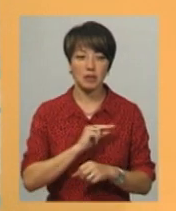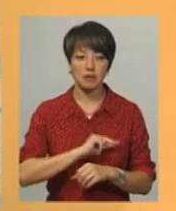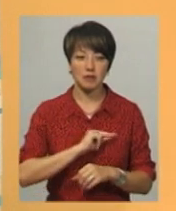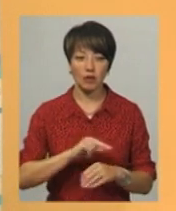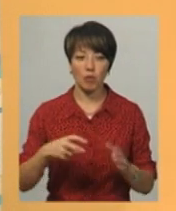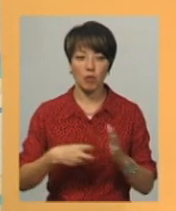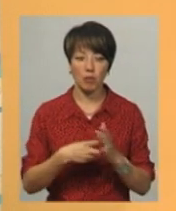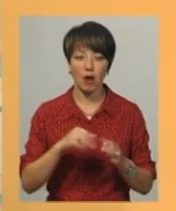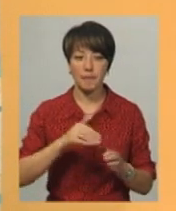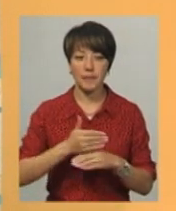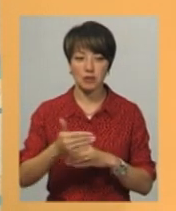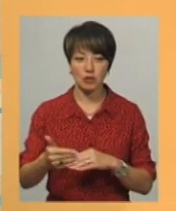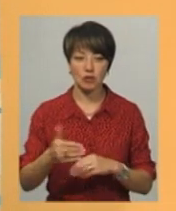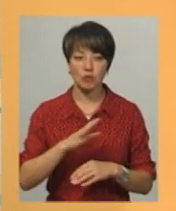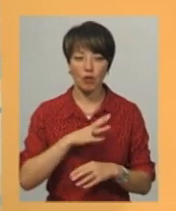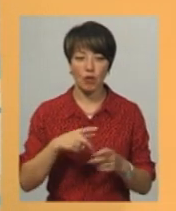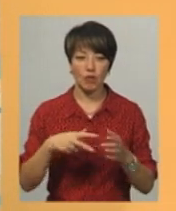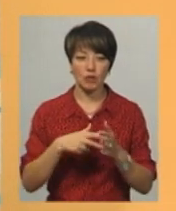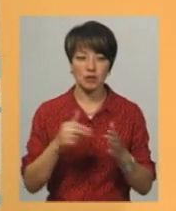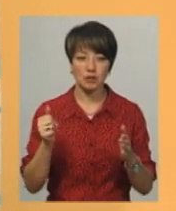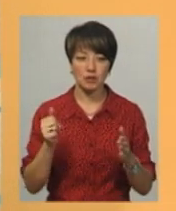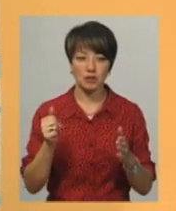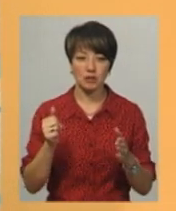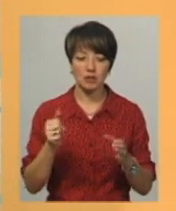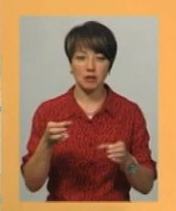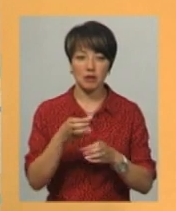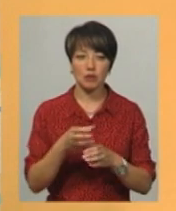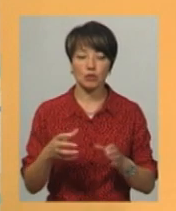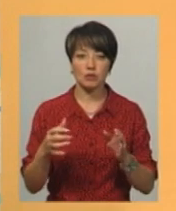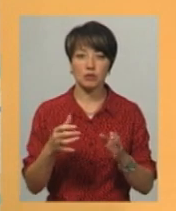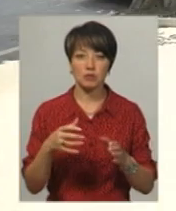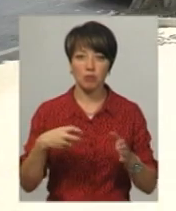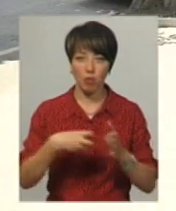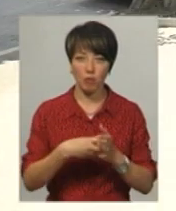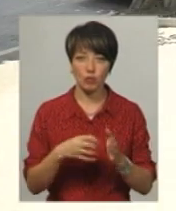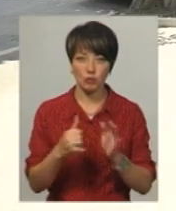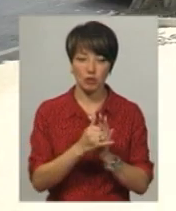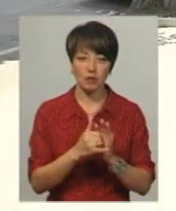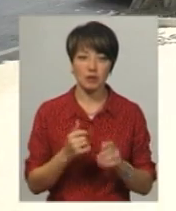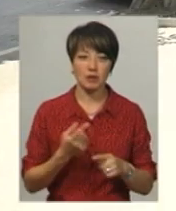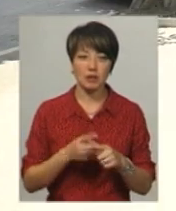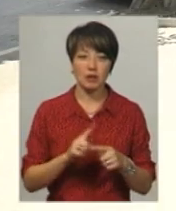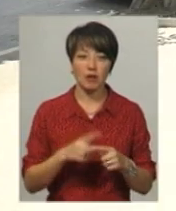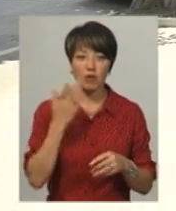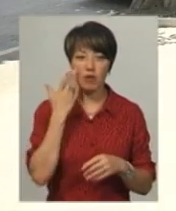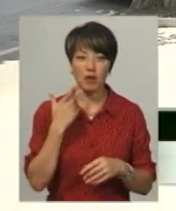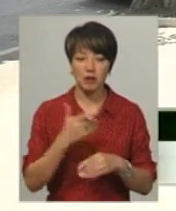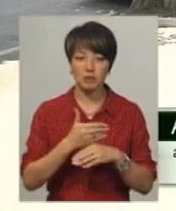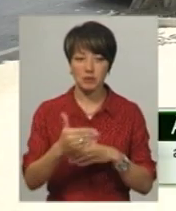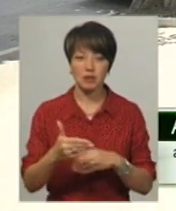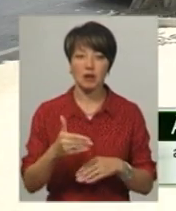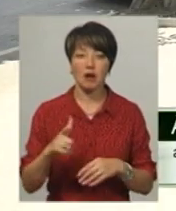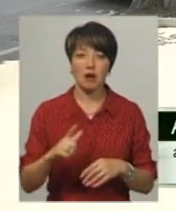пломбування, а пізніше було роз'єднано різьбове з'єднання і встановлено заглушуючий пристрій. Коли існує несвоєчасна оплата за спожитий природний